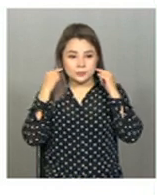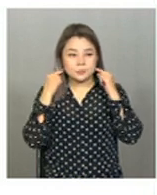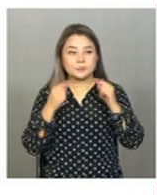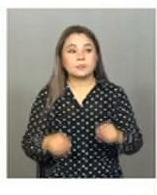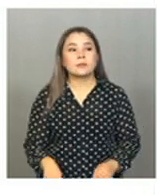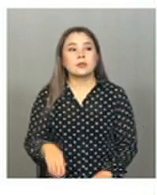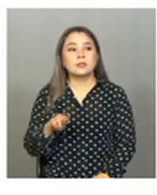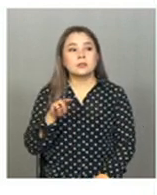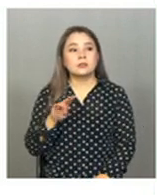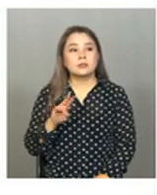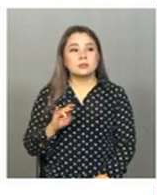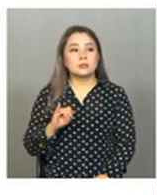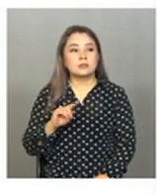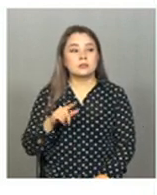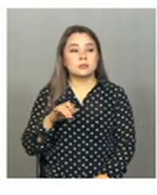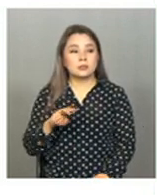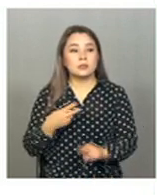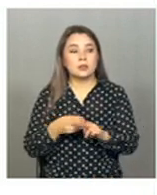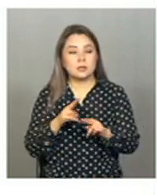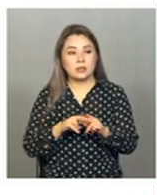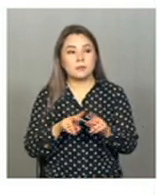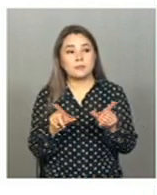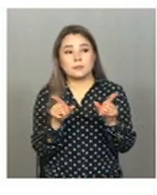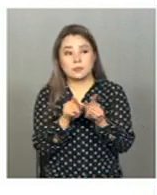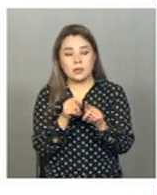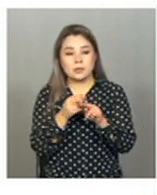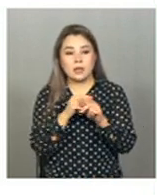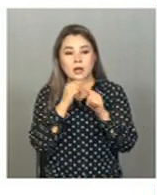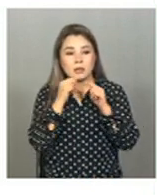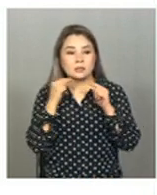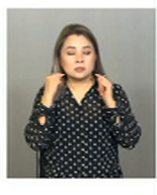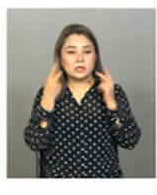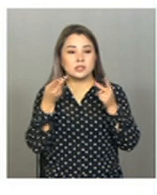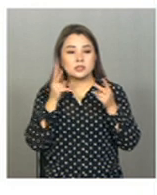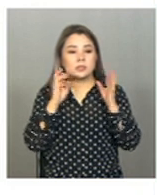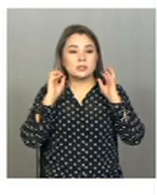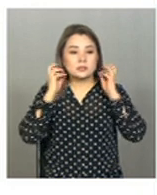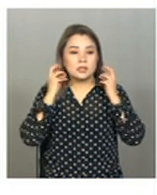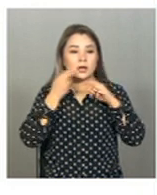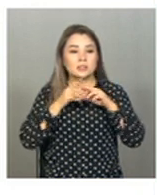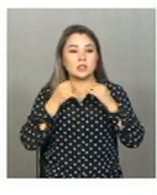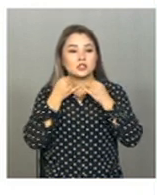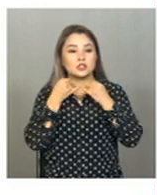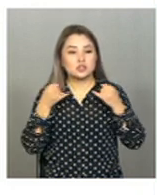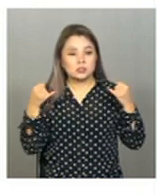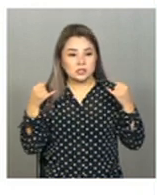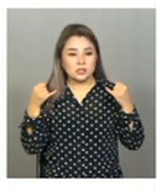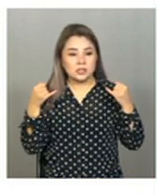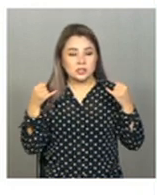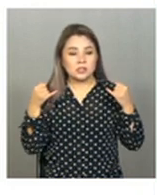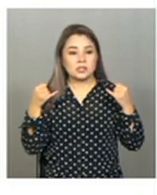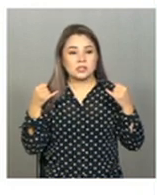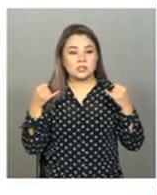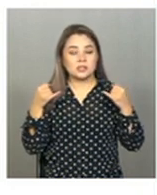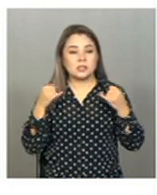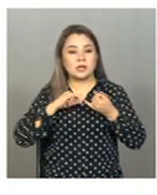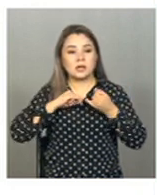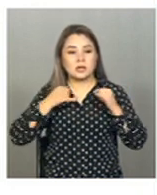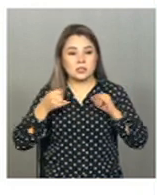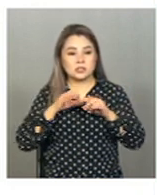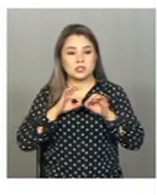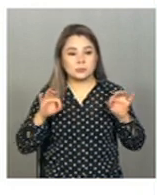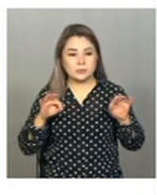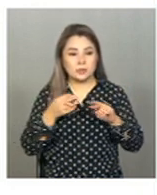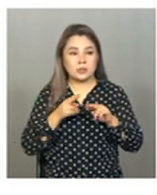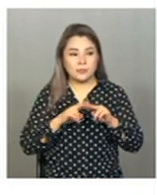бөлігі. Екі ұшы сулықтың екі жағына бекітілген жұқа, жіңішке қайыс.